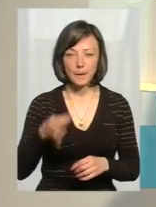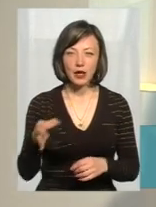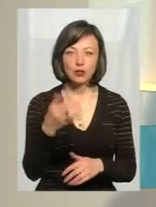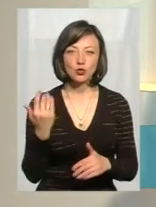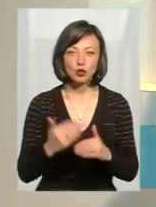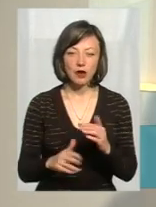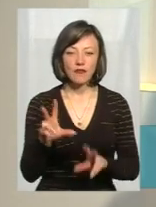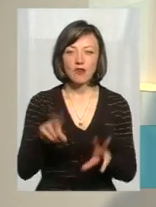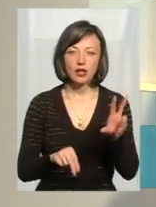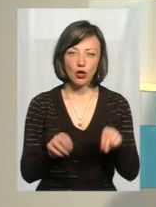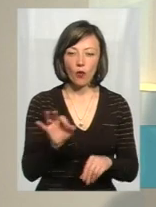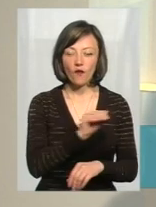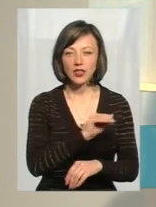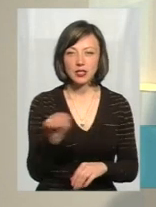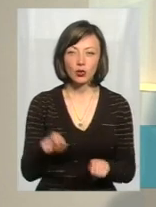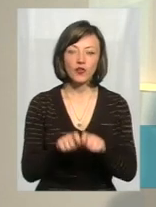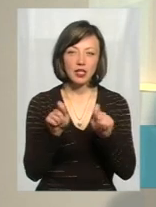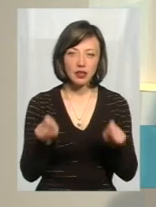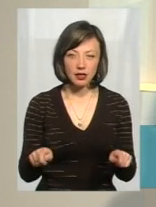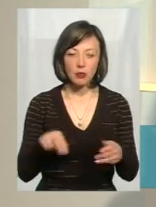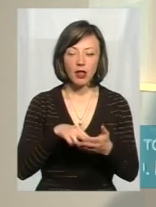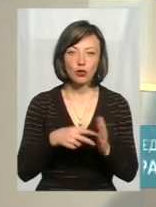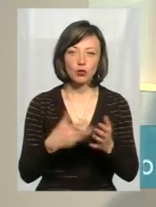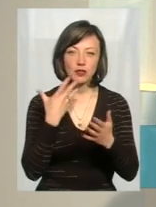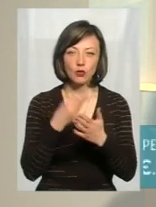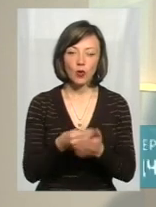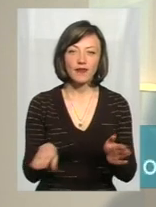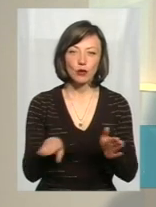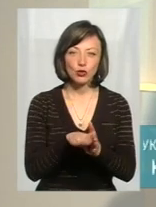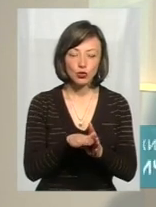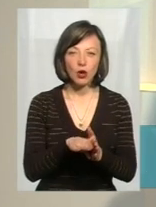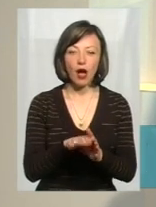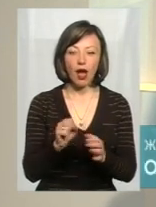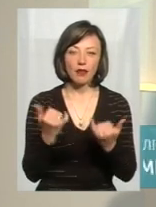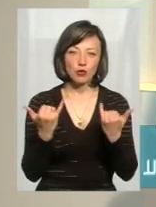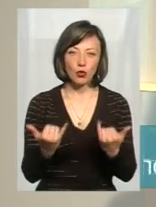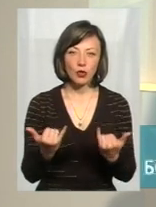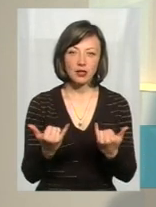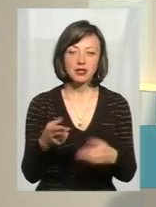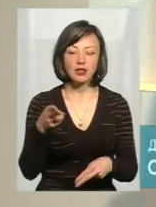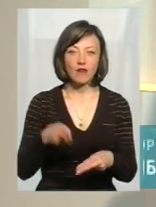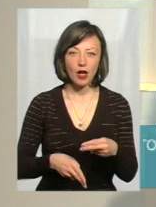вже вважається офіційно відкритим, отож плануйте свою відпустку. А на сьогодні